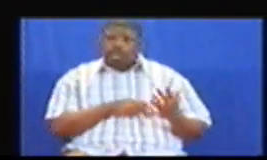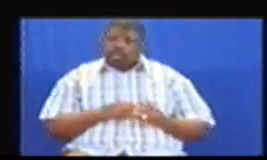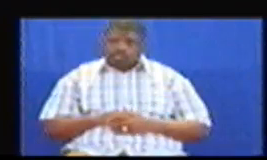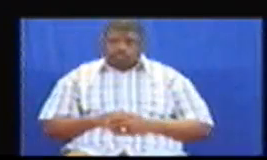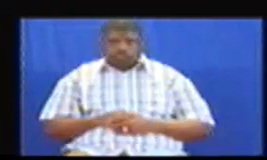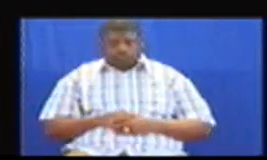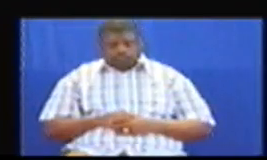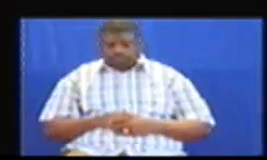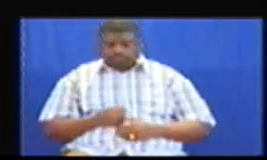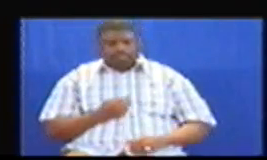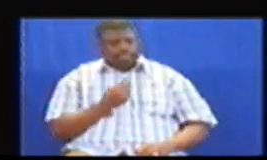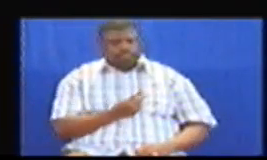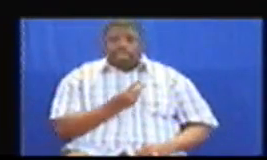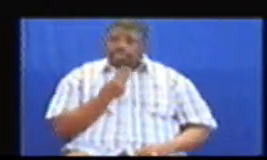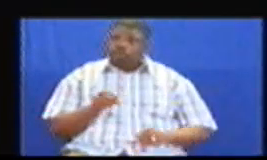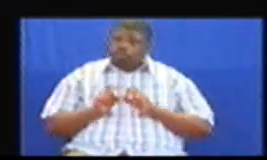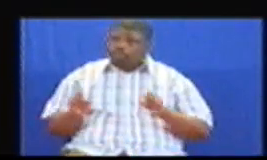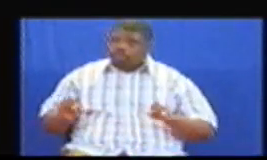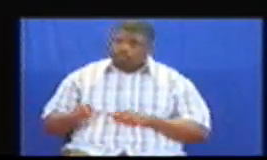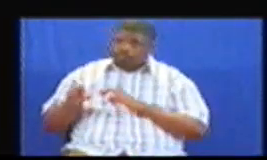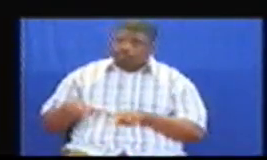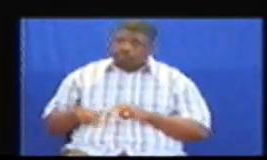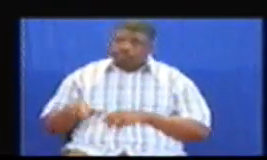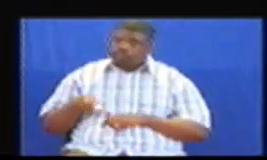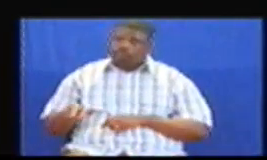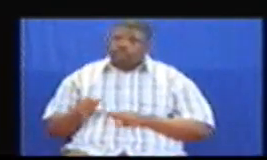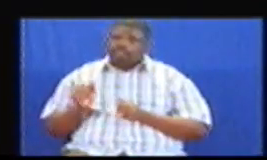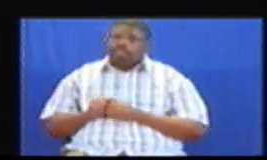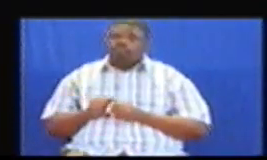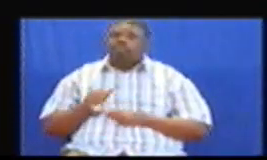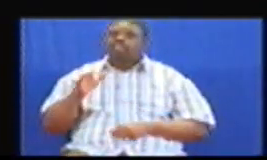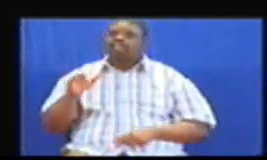na ibara ya 23 ya mkataba huo, kuna kitu kinaitwa